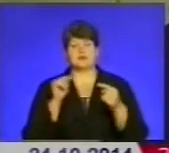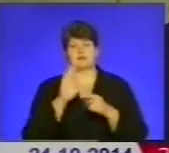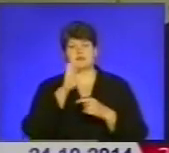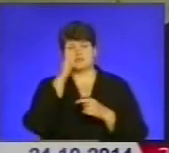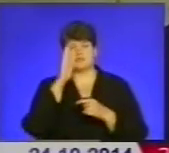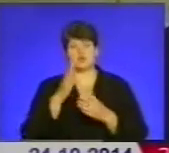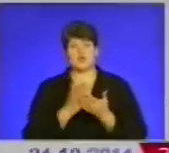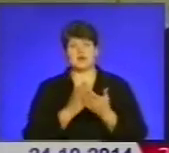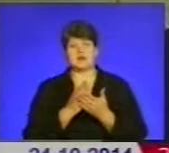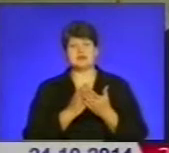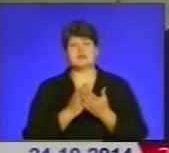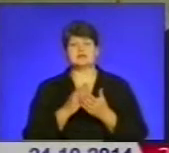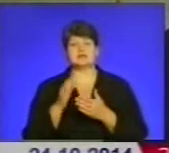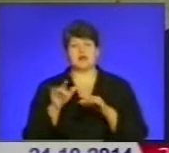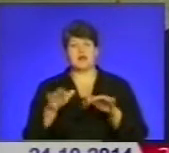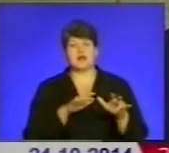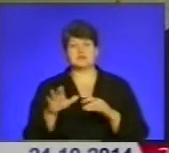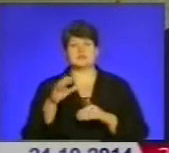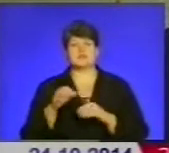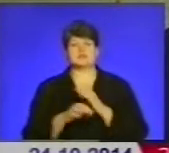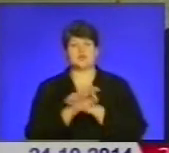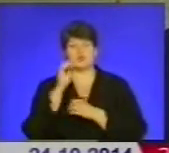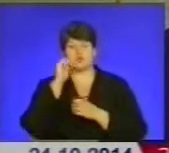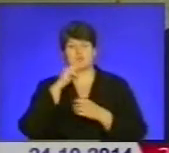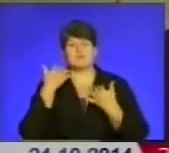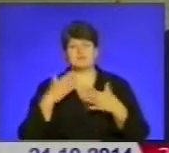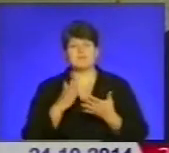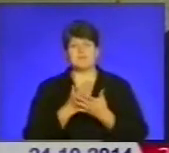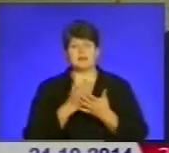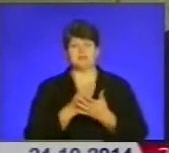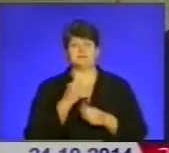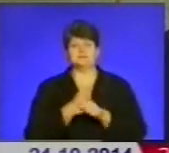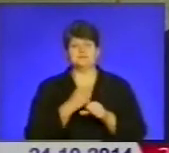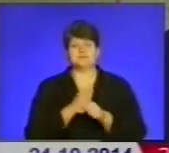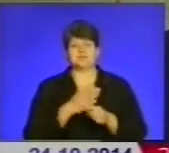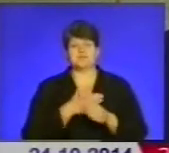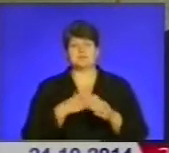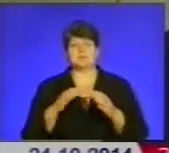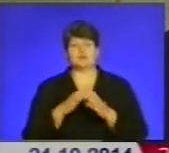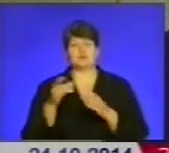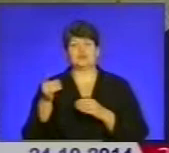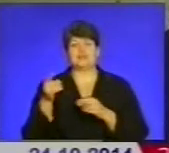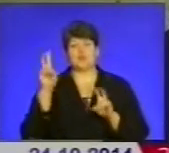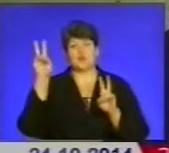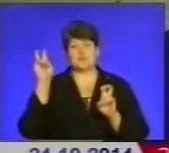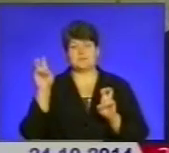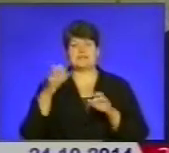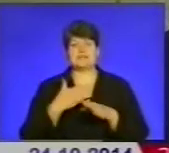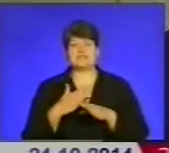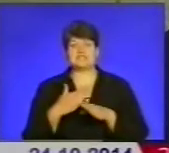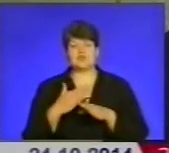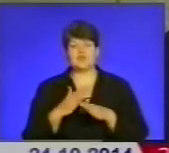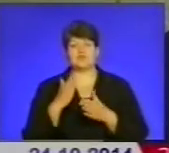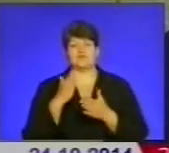на сході України. Ми мали вже напрацювання з нашим батальйоном «Тернопіль», який частково